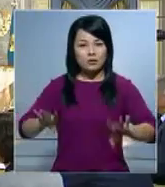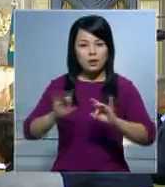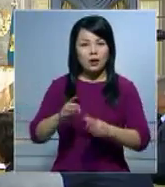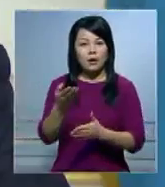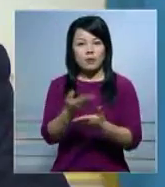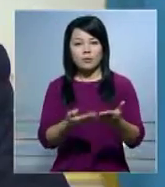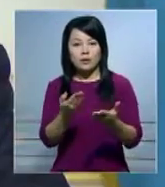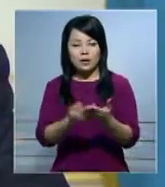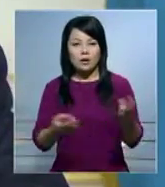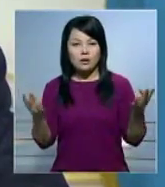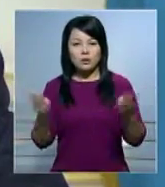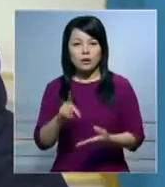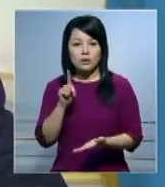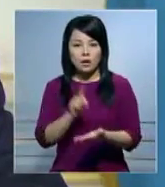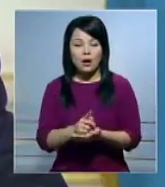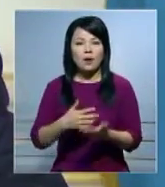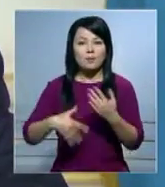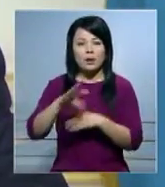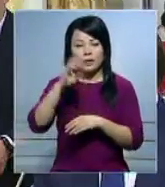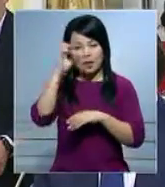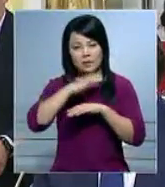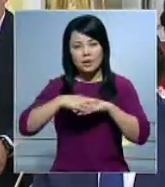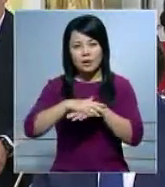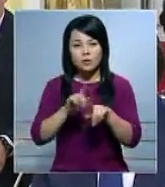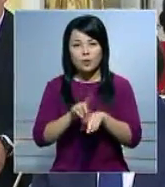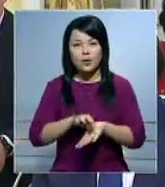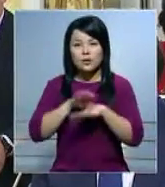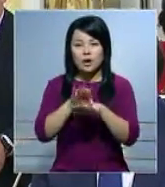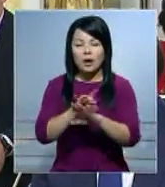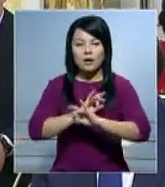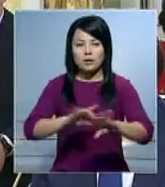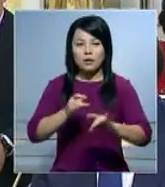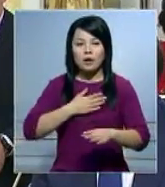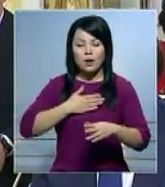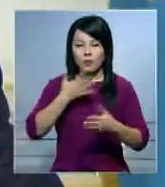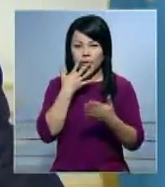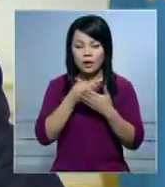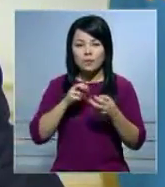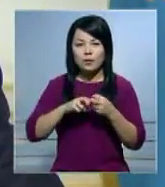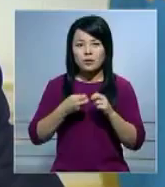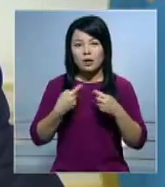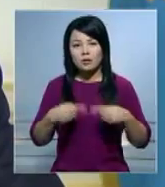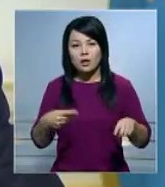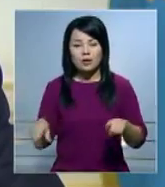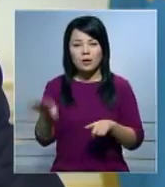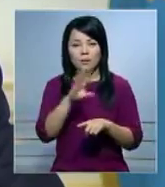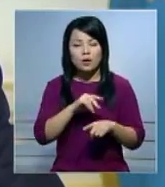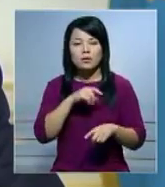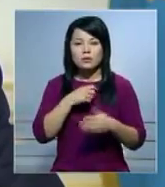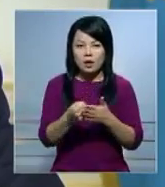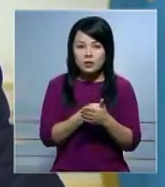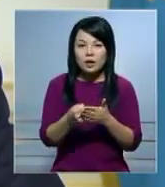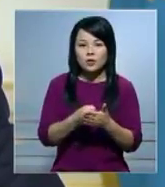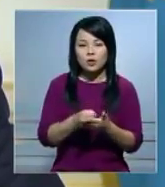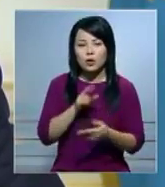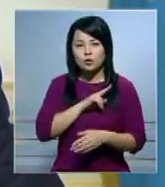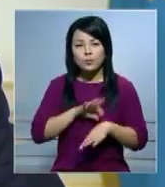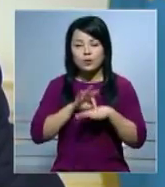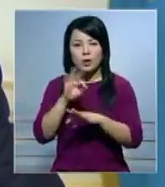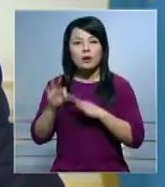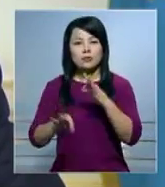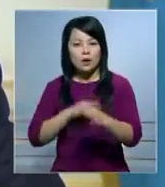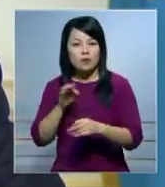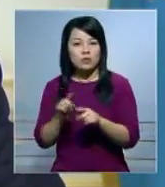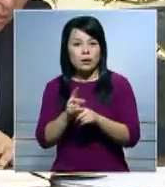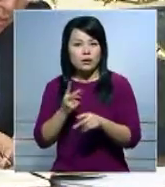керек елге. Барлық елдің өтіп жатқан мәселесі, бізде содан өтеміз. Қазір жұмысты күндіз түні